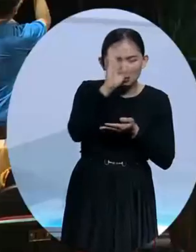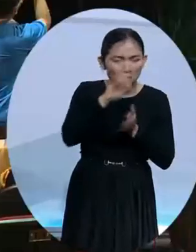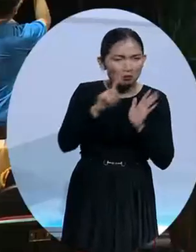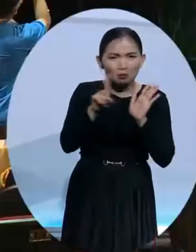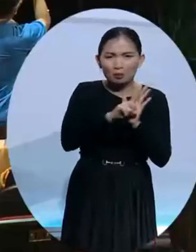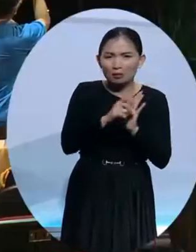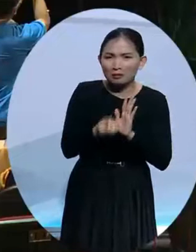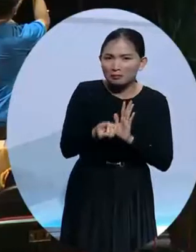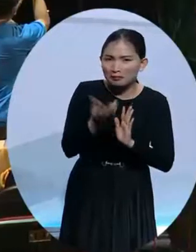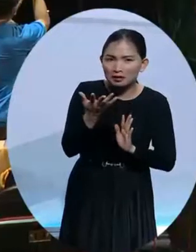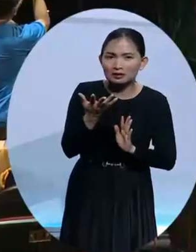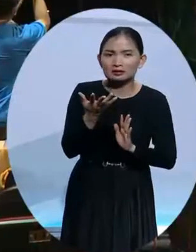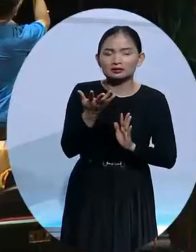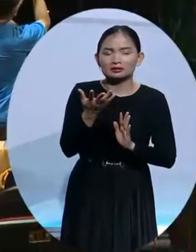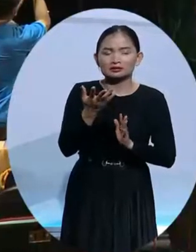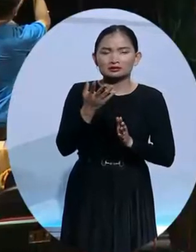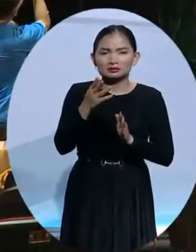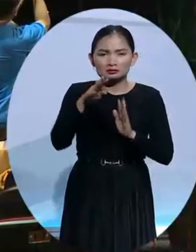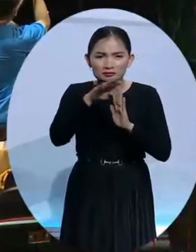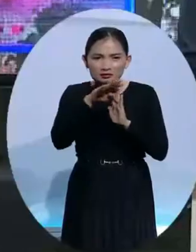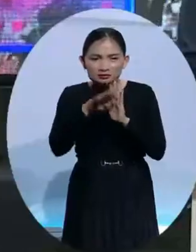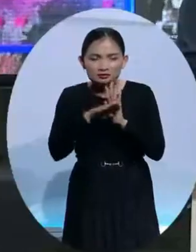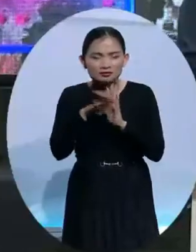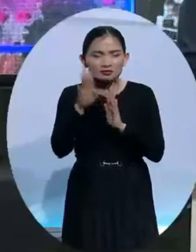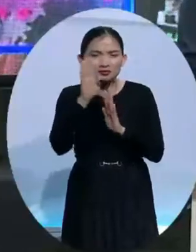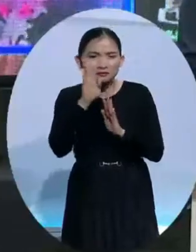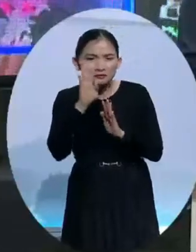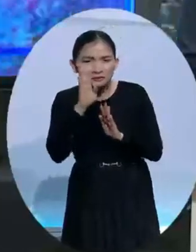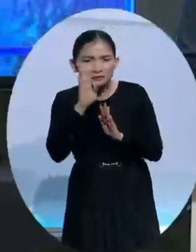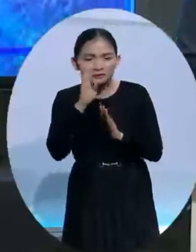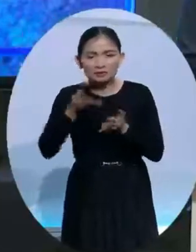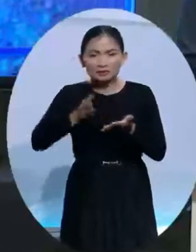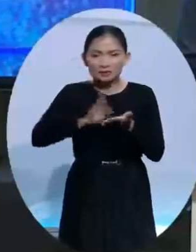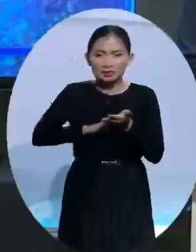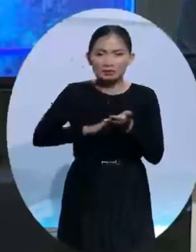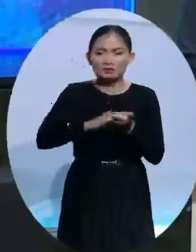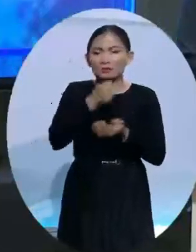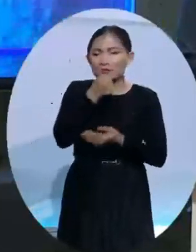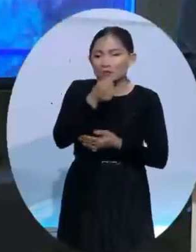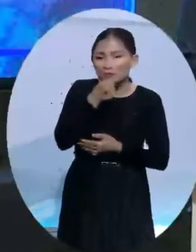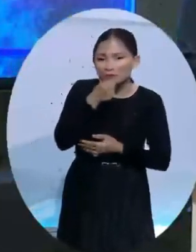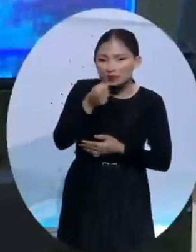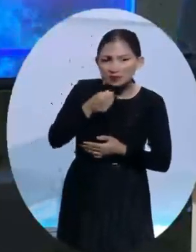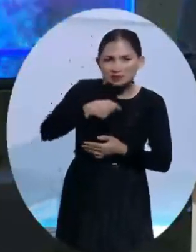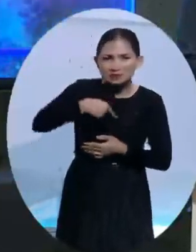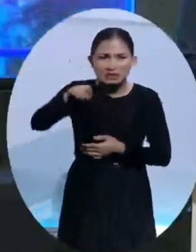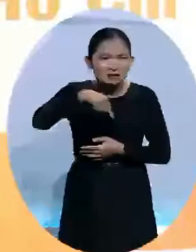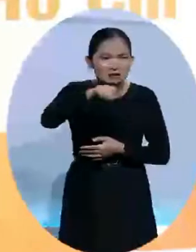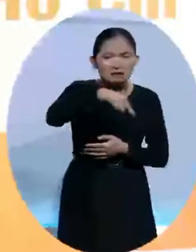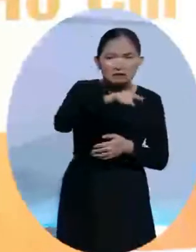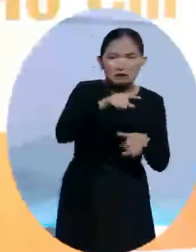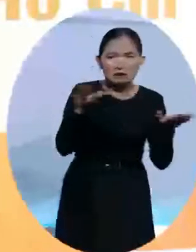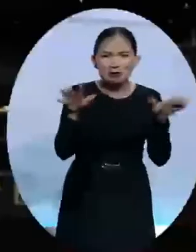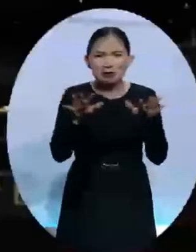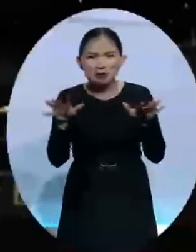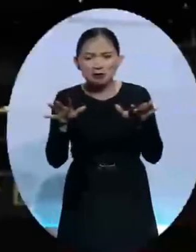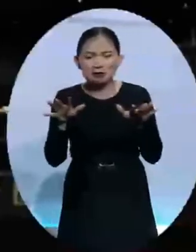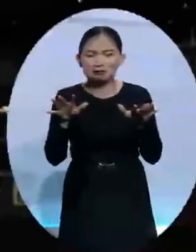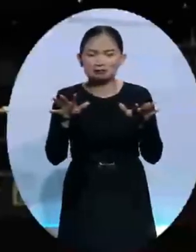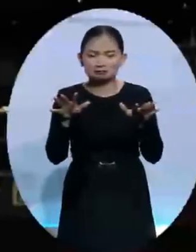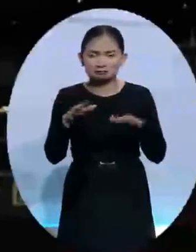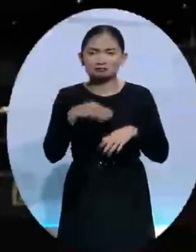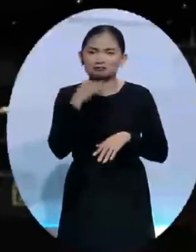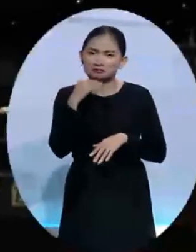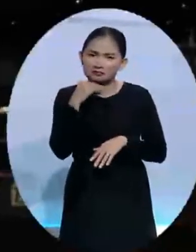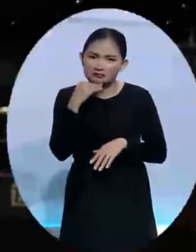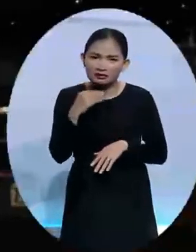trình, điều phối các bạn phóng viên ra ngoài hiện trường. Cái câu đó rất mất thời gian và kỹ thuật rất yêu cầu cực kỳ chính xác và cao luôn. Liên hoan